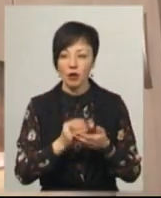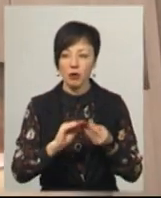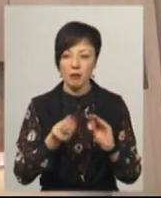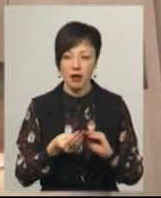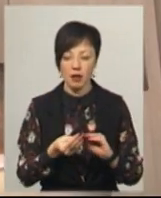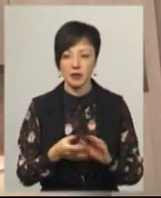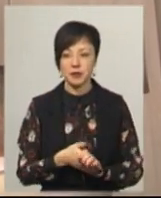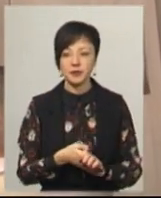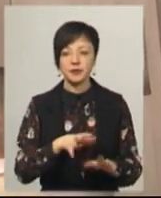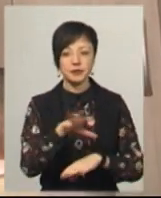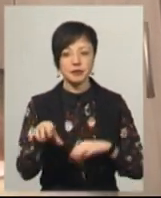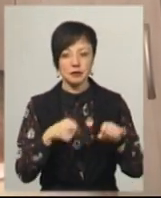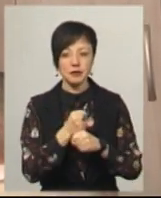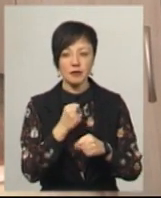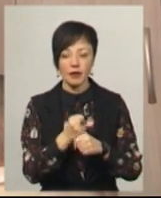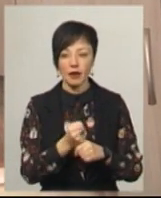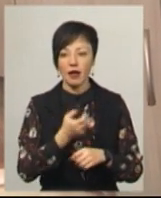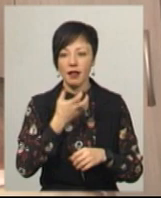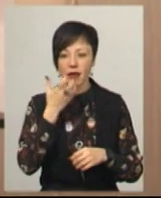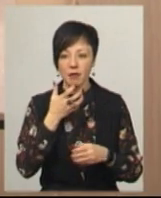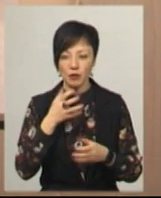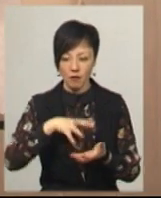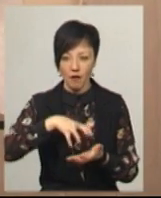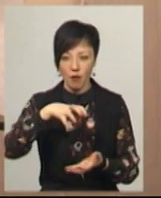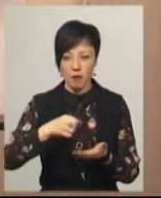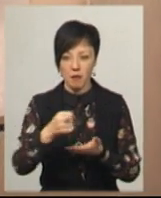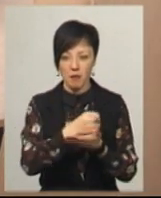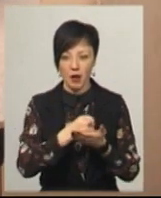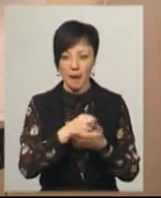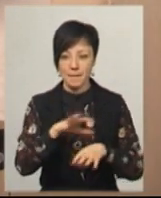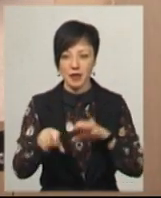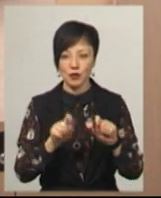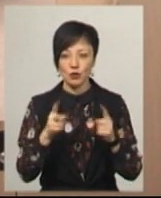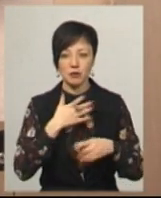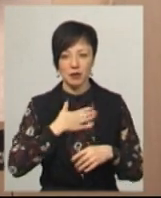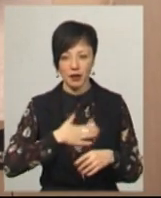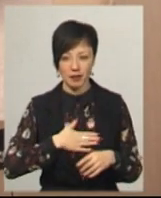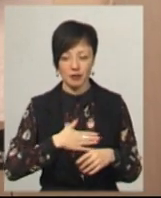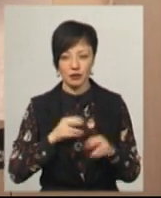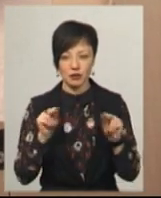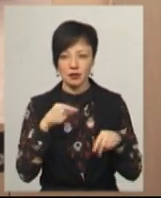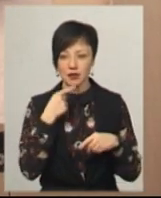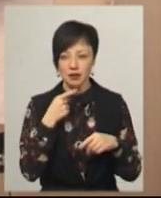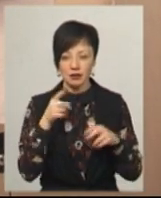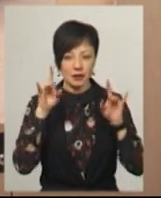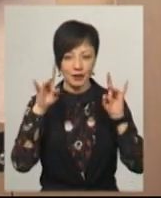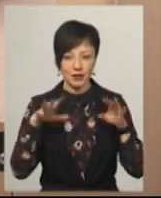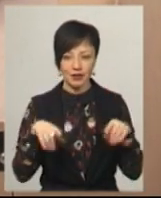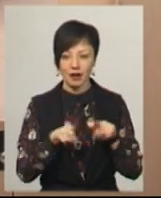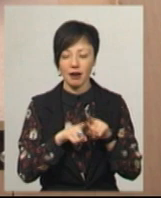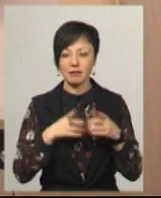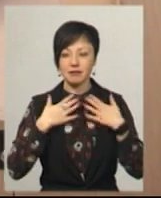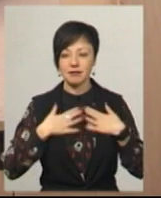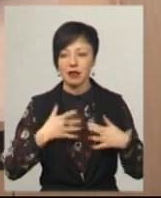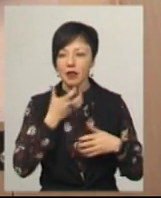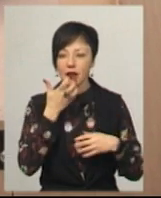проблеми. Масаж Олександр робить термовакуумним масажером. Чесно кажучи, дуже приємно. Не очікувано. Воно так хорошо